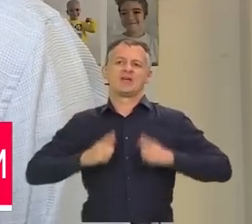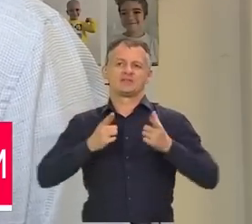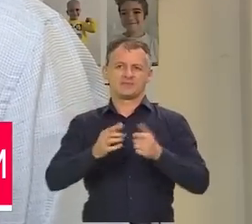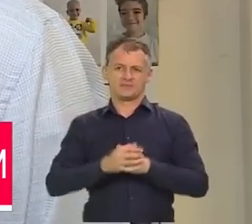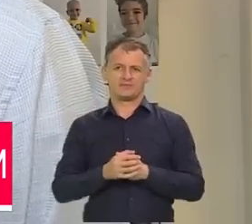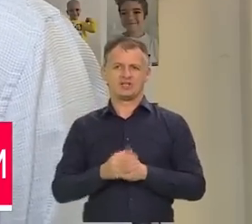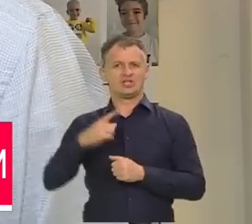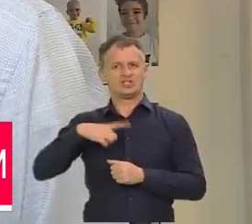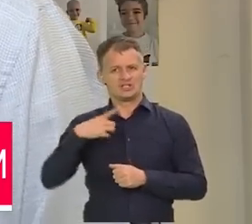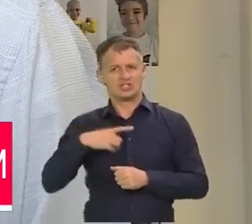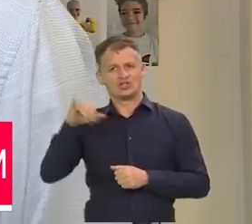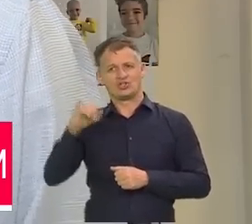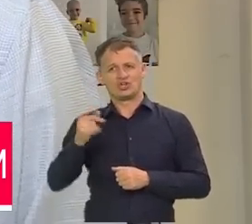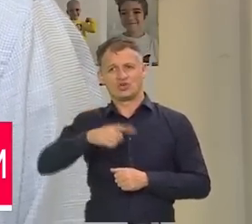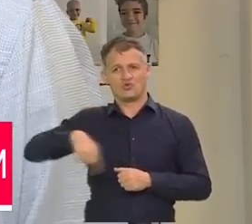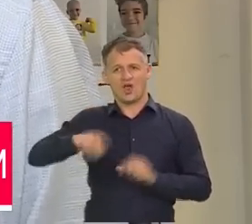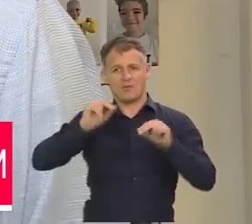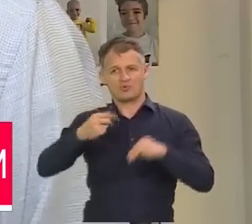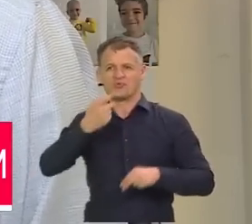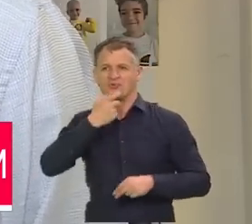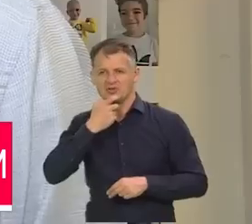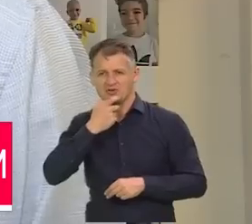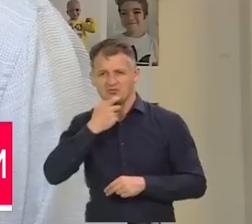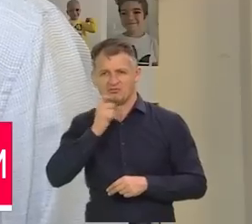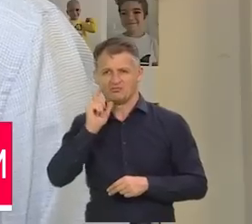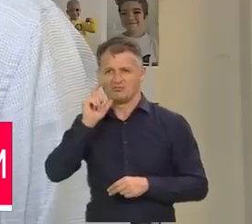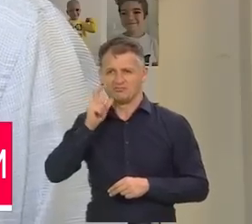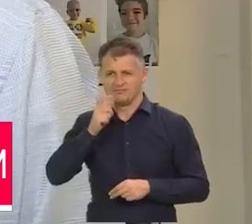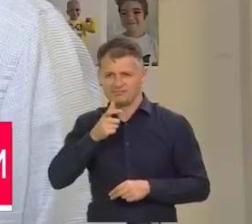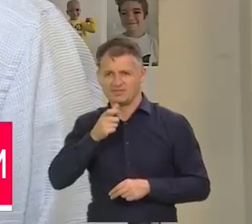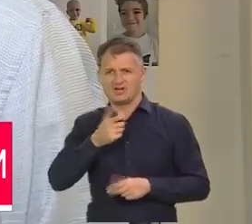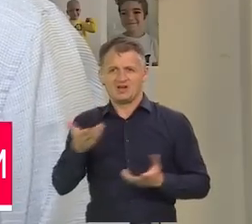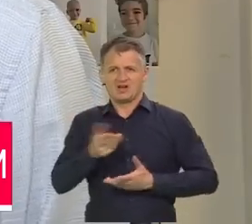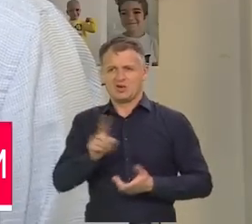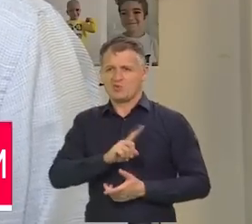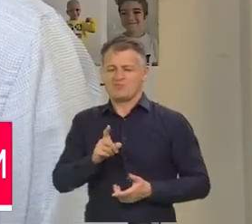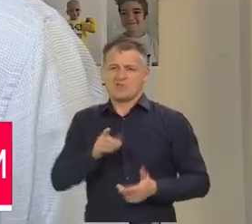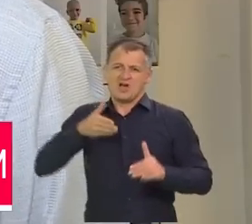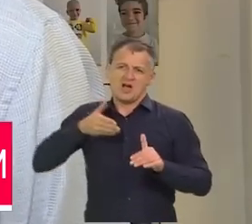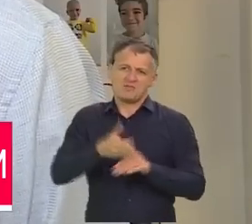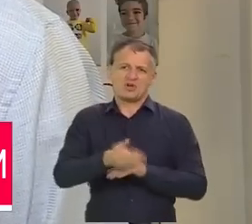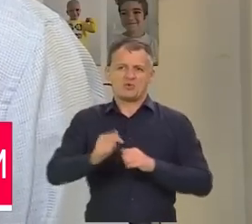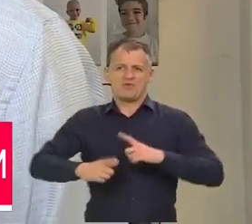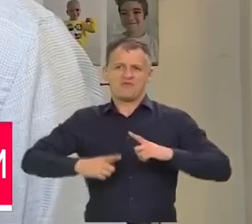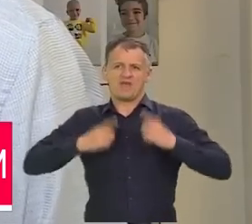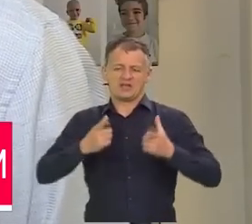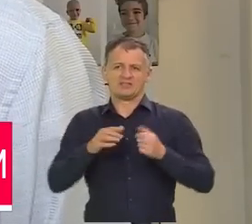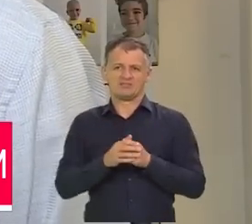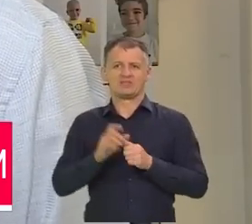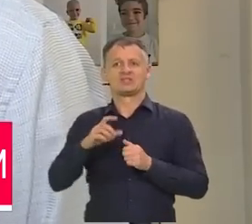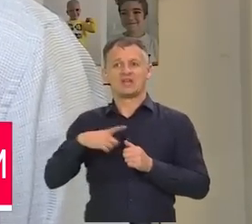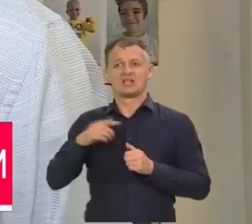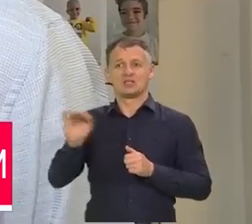Și sunt și noi, am ajuns la o vârstă care, na, am trecut prin viață cât de cât, dar sunt